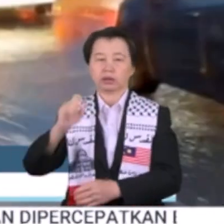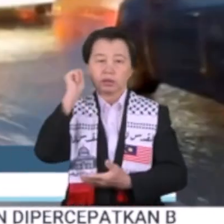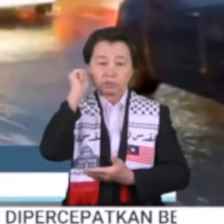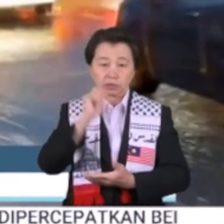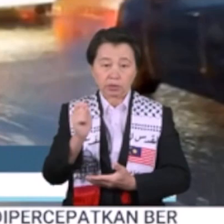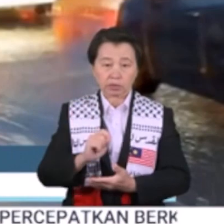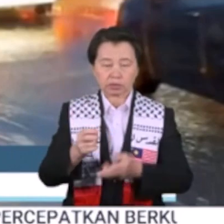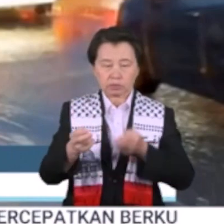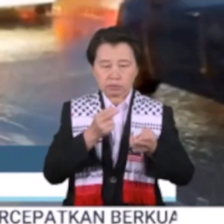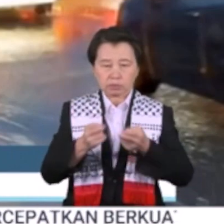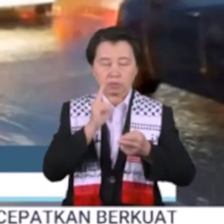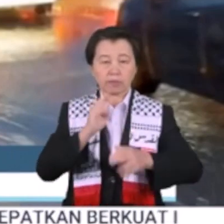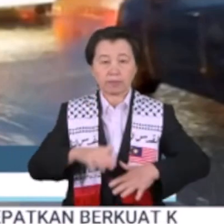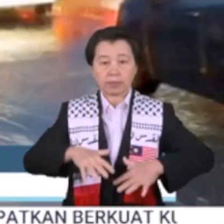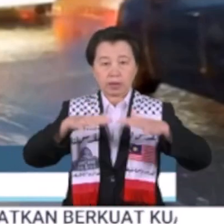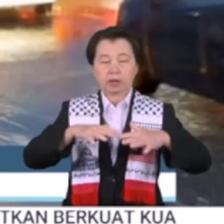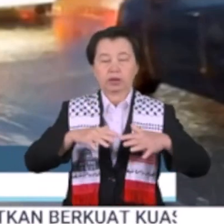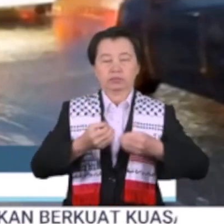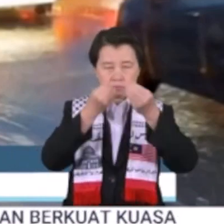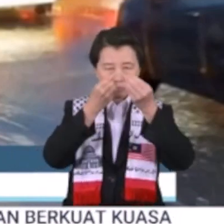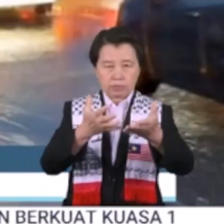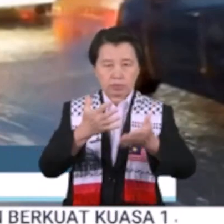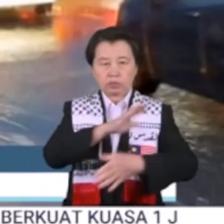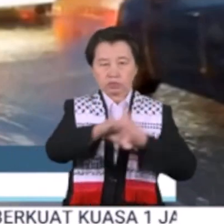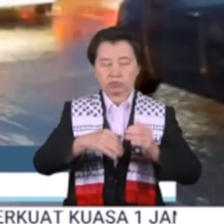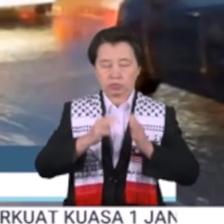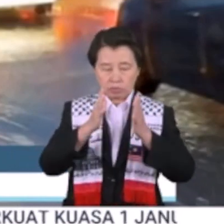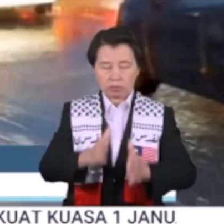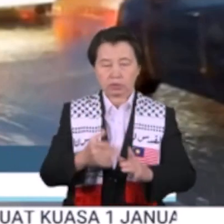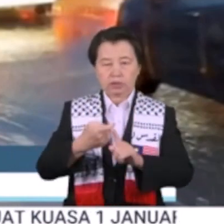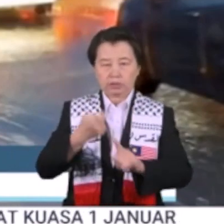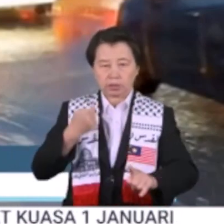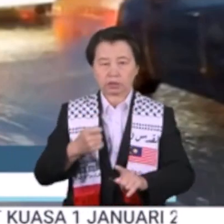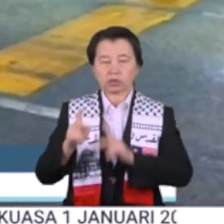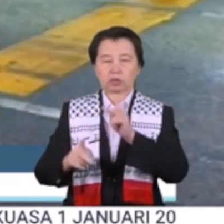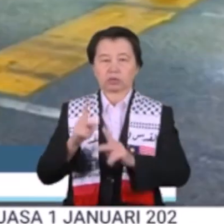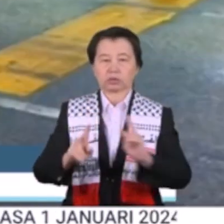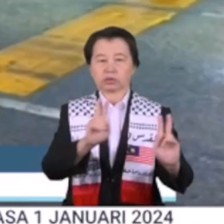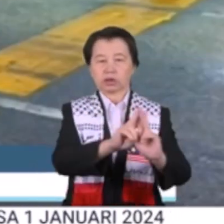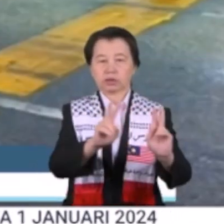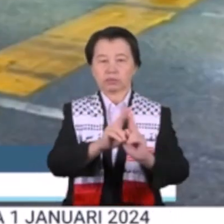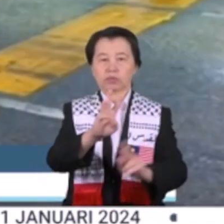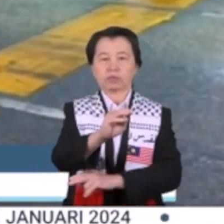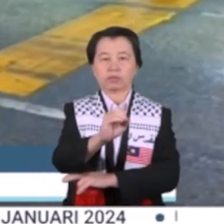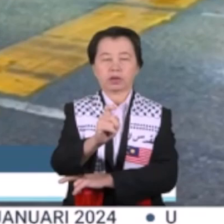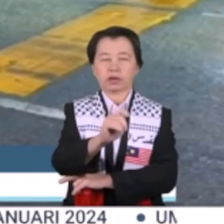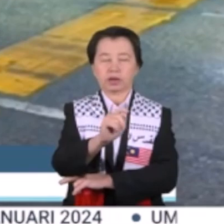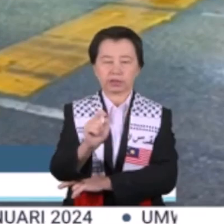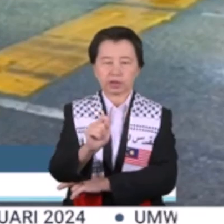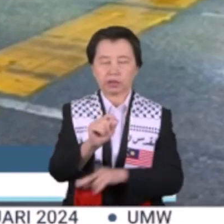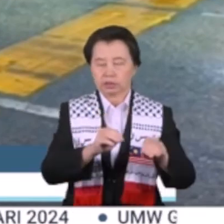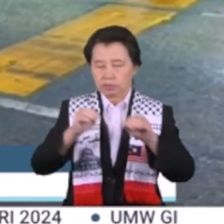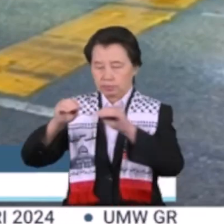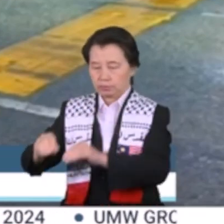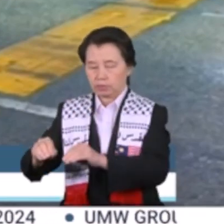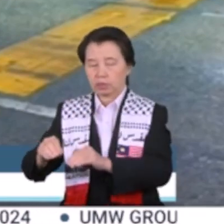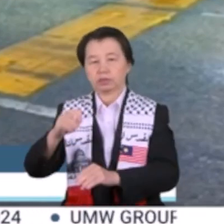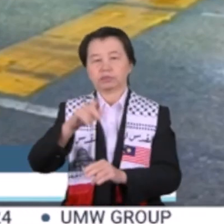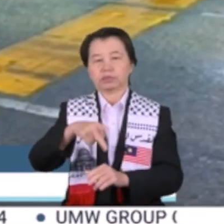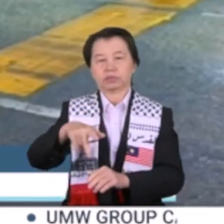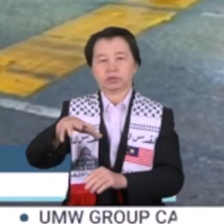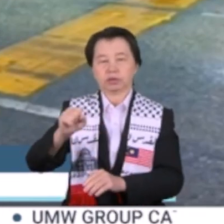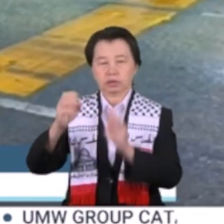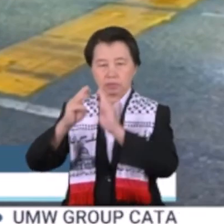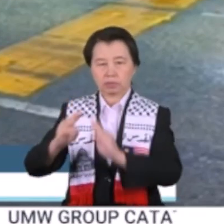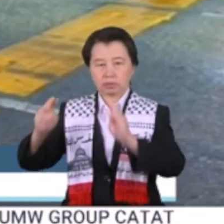jawatankuasa pengurusan bencana APM perak memaklumkan kesemua mangsa terdiri daripada penduduk Kampung matang gelugor itu ditempatkan di PPS